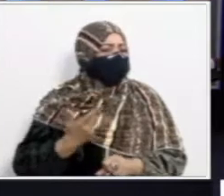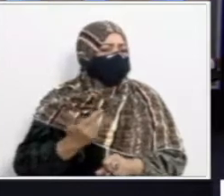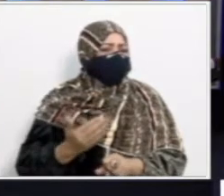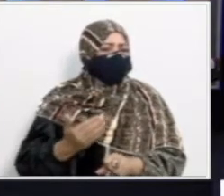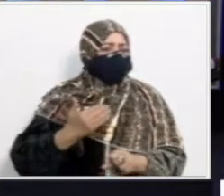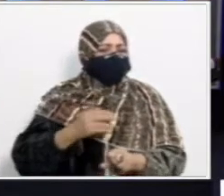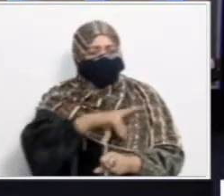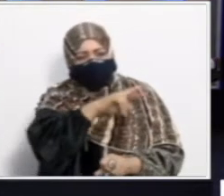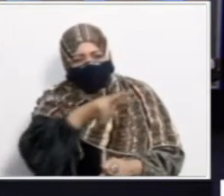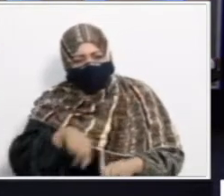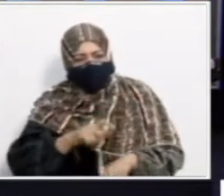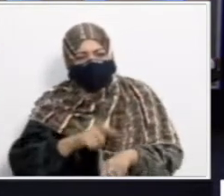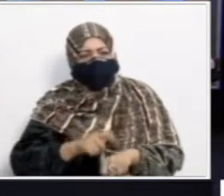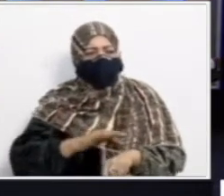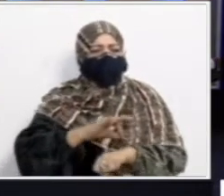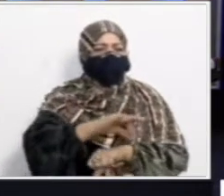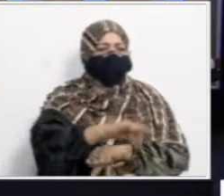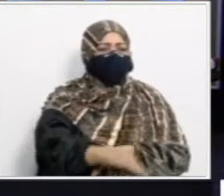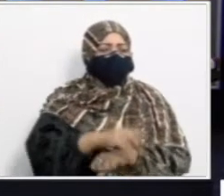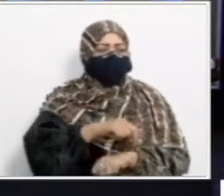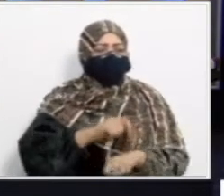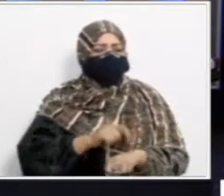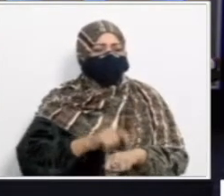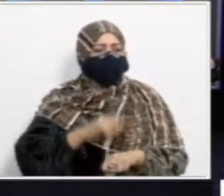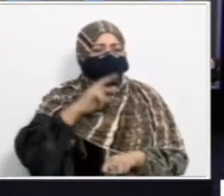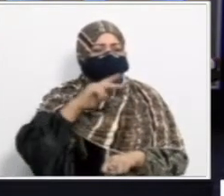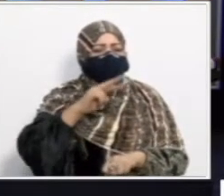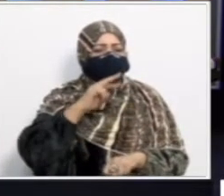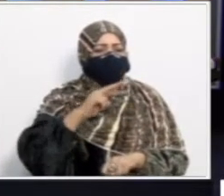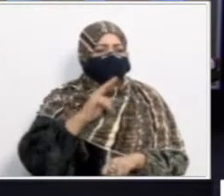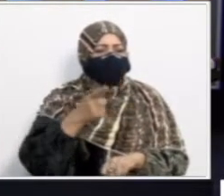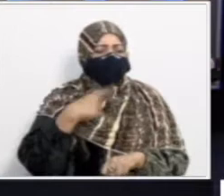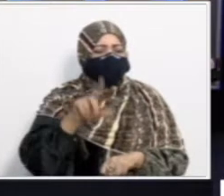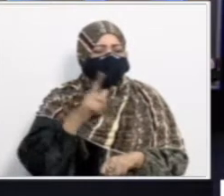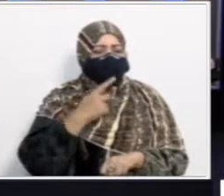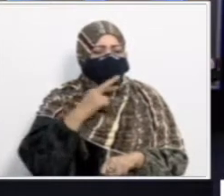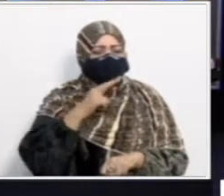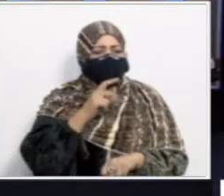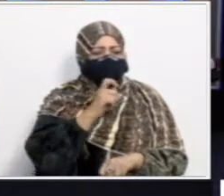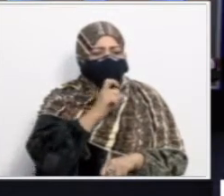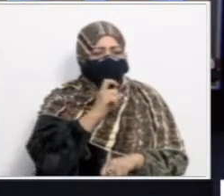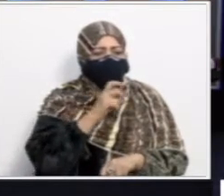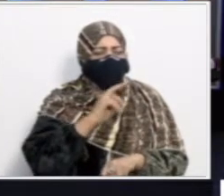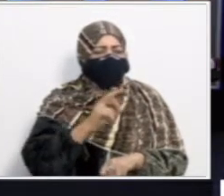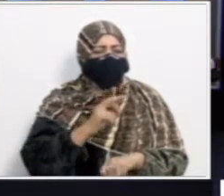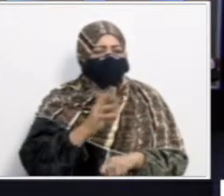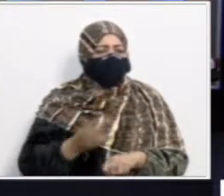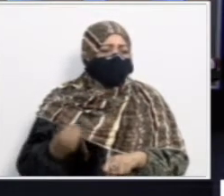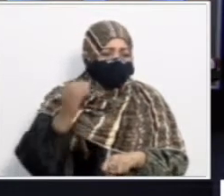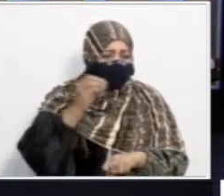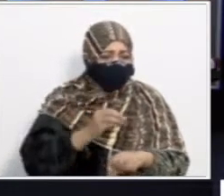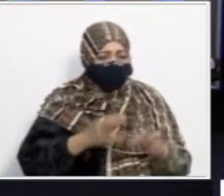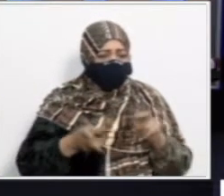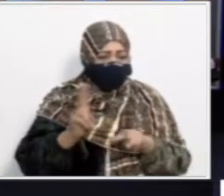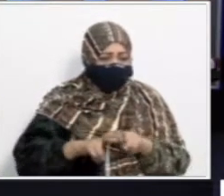في حديث ضعيف لان فقده هو حديث ضعيف، فاتمه هو الحديث في البخاري ومسلم الحديث